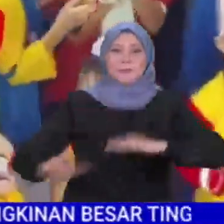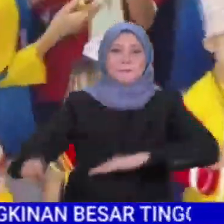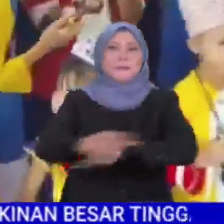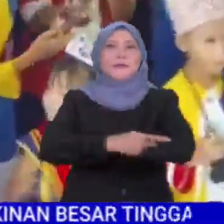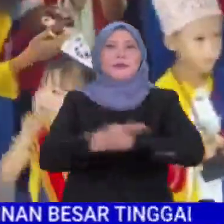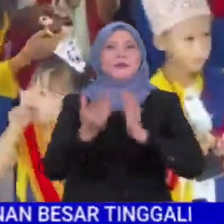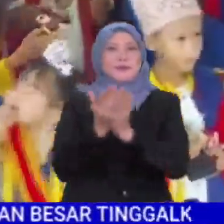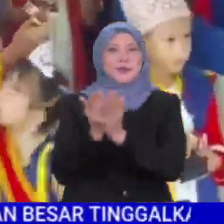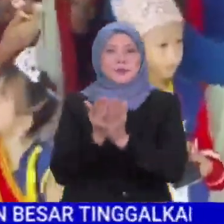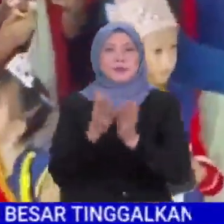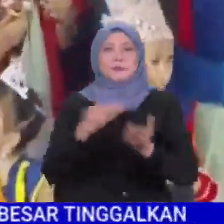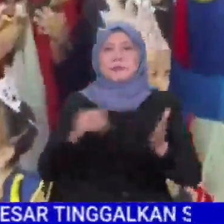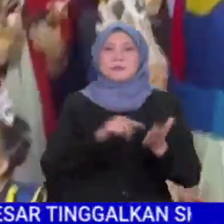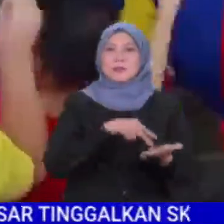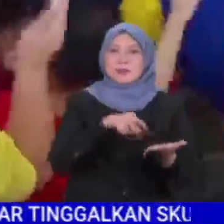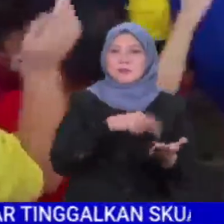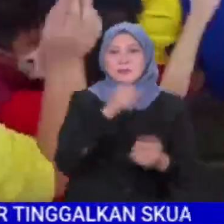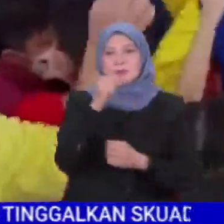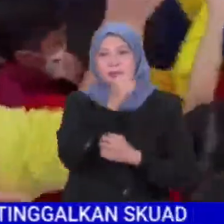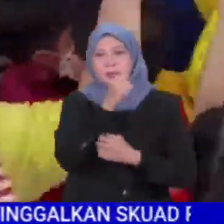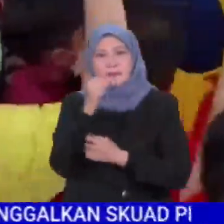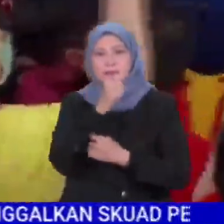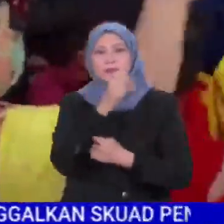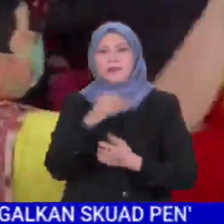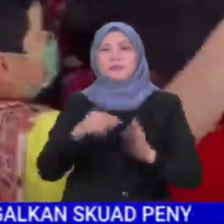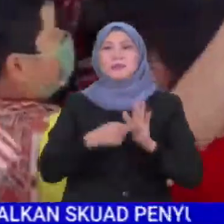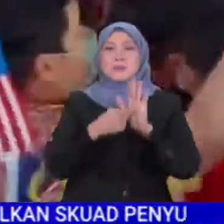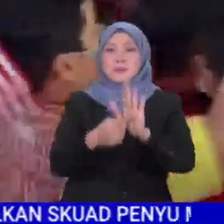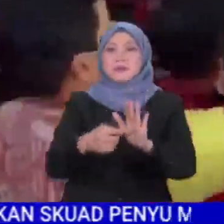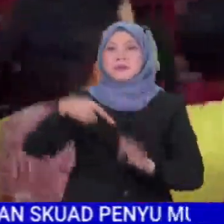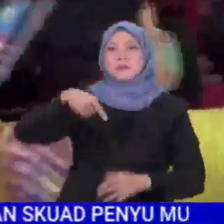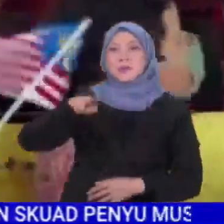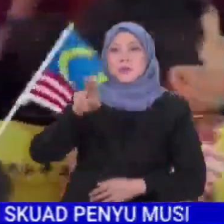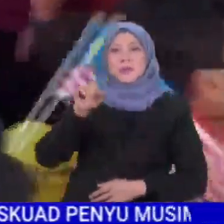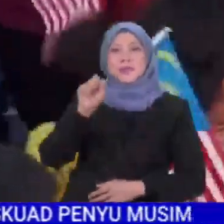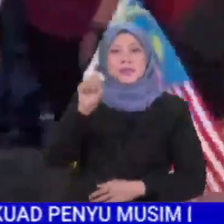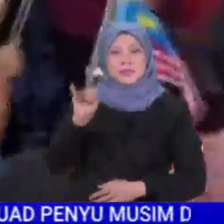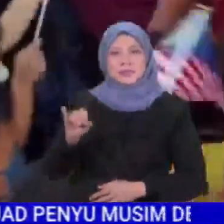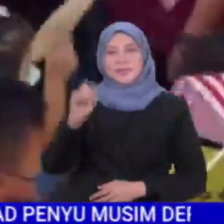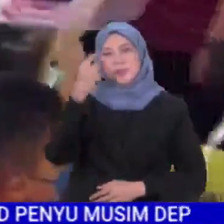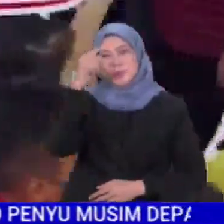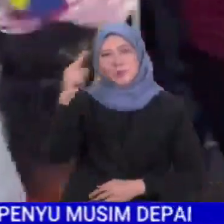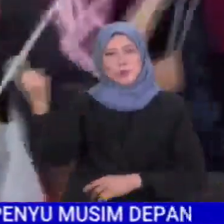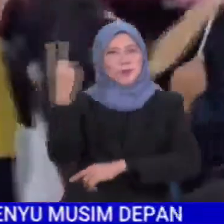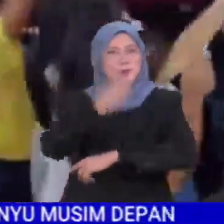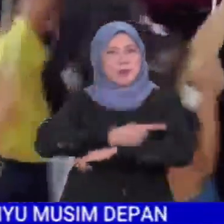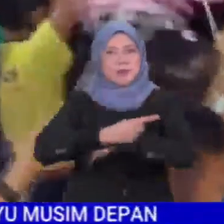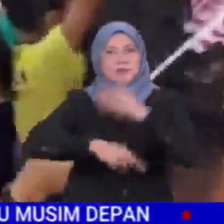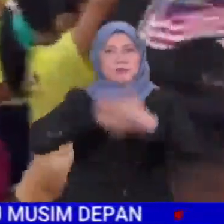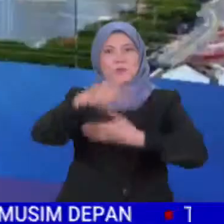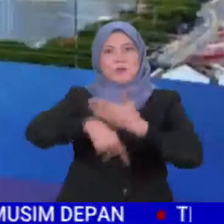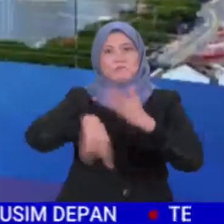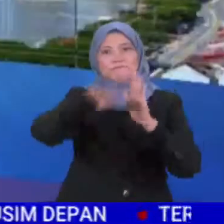sekolah. Persembahan kuaya, tarian dan persembahan puisi antara pengisian acara sehari tersebut.